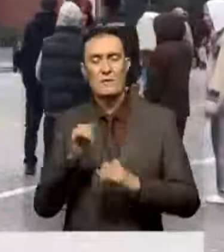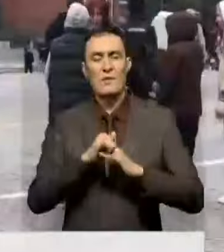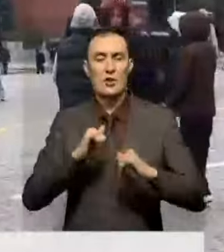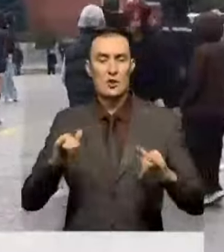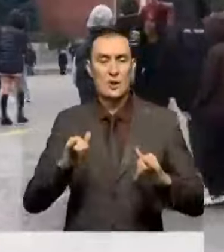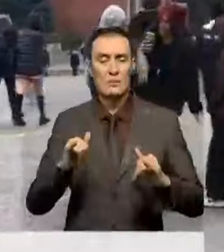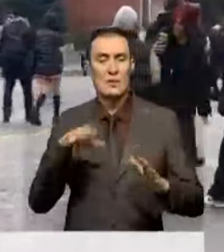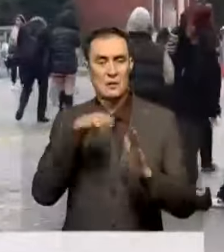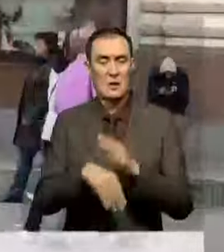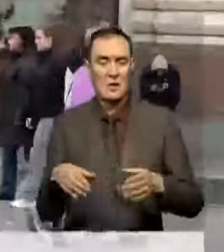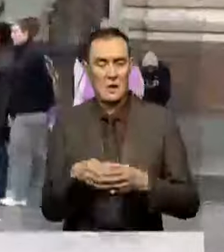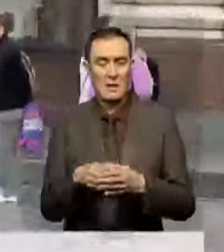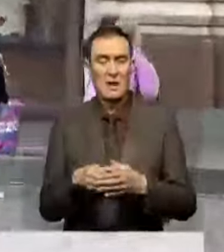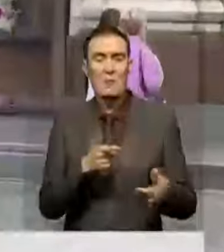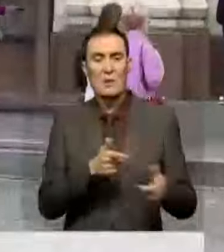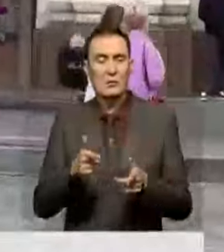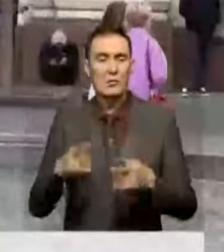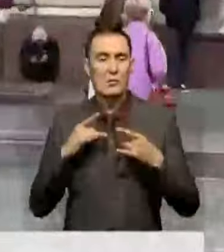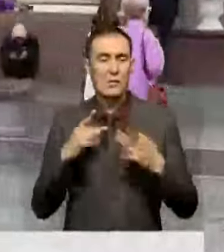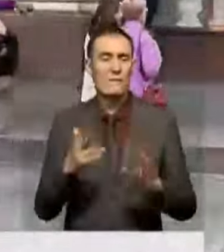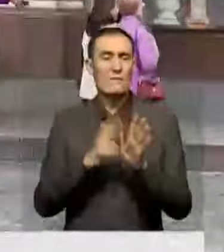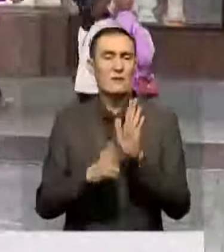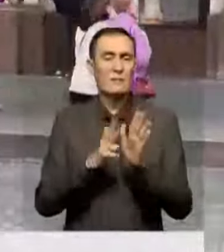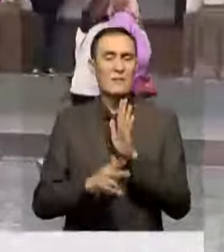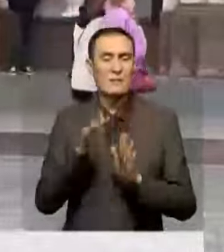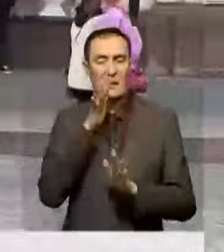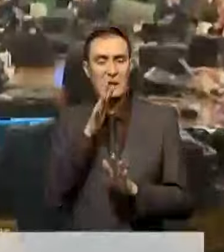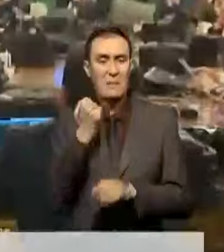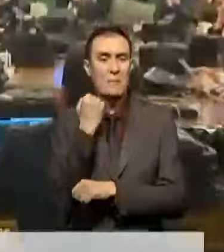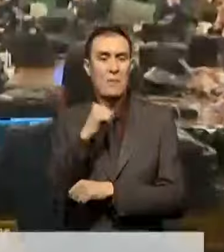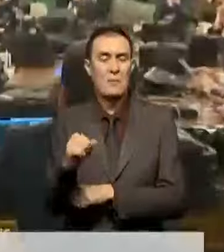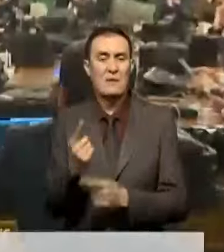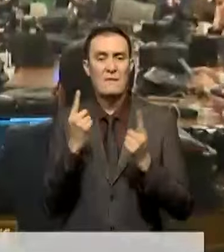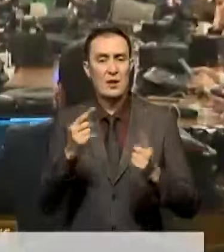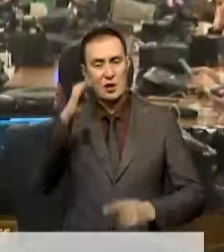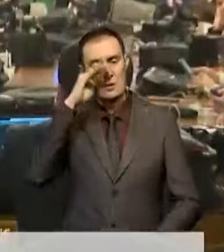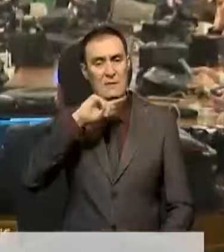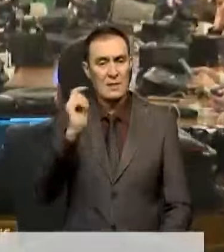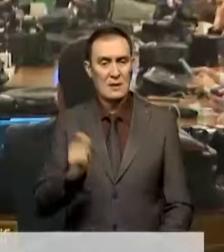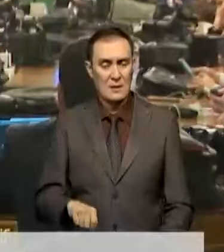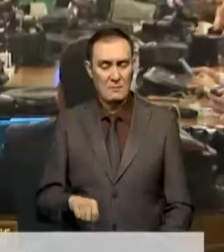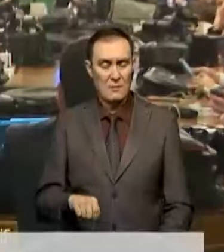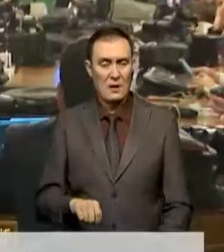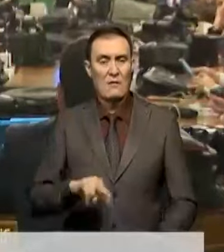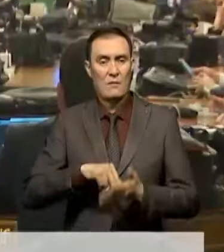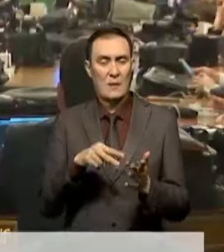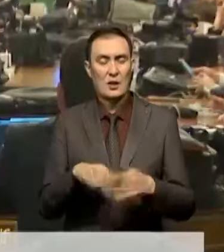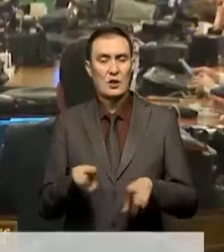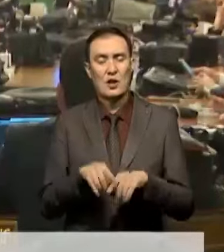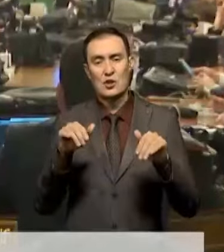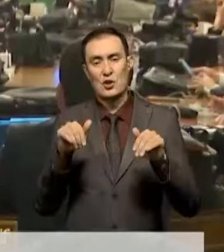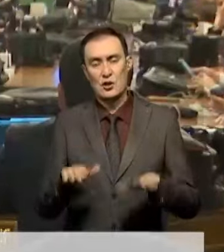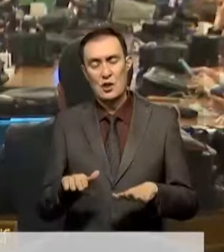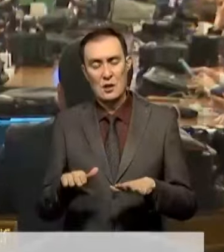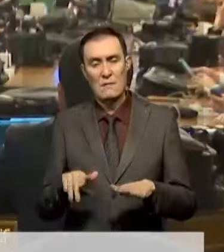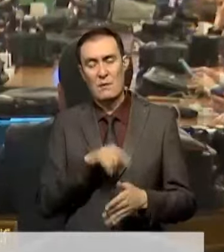расширенном составе. Один из них – подготовка к празднованию 80-летия Победы в Великой Отечественной войне. В плане также решения некоторых